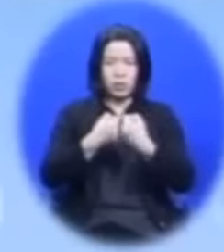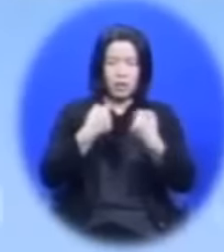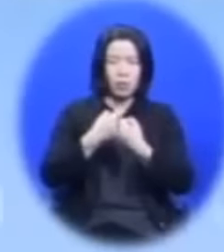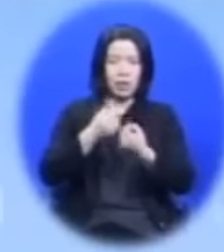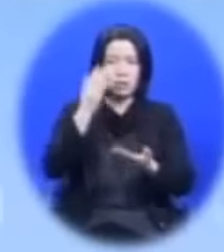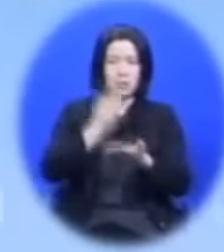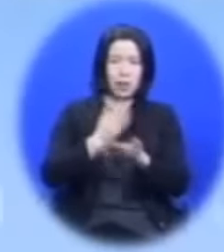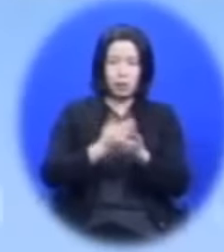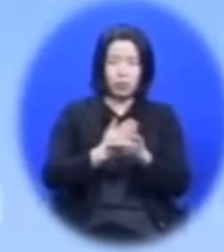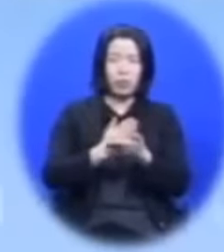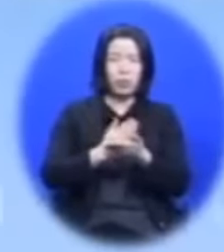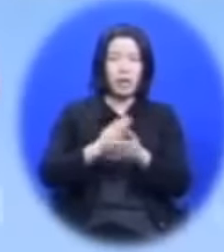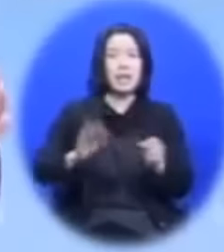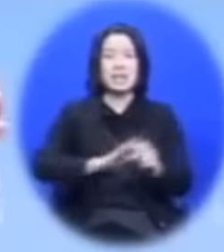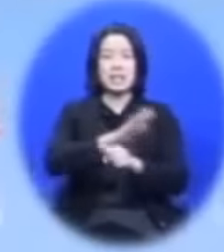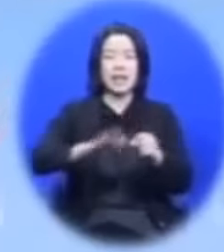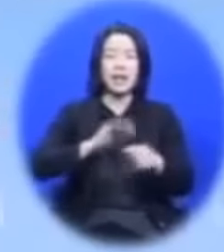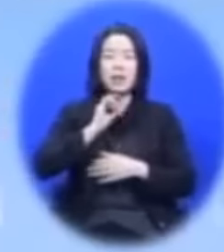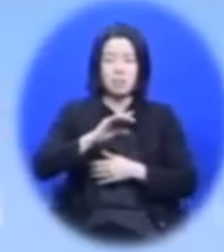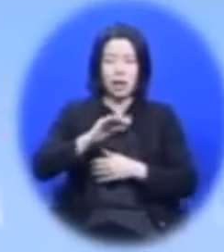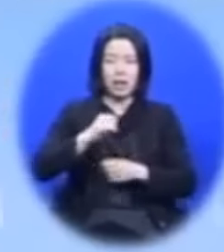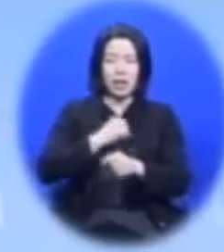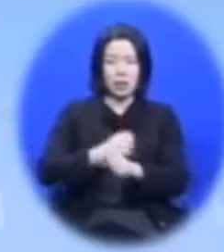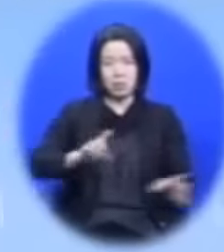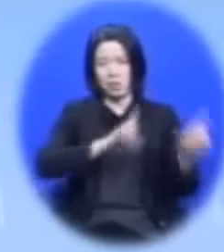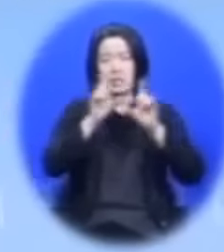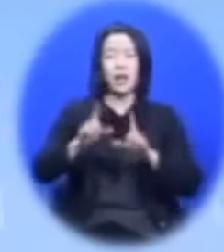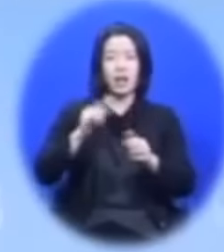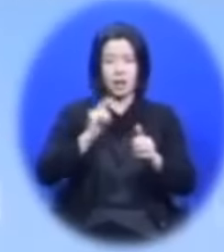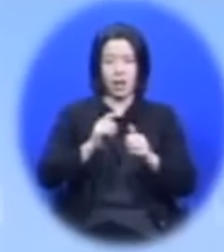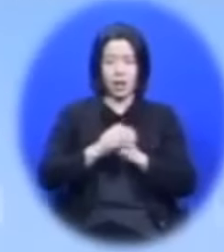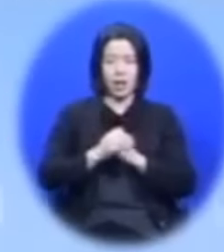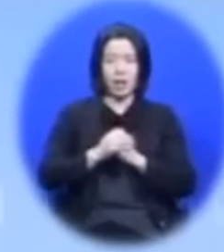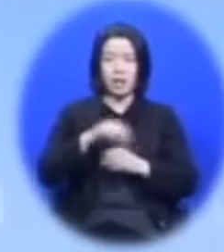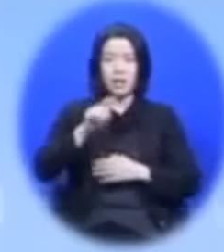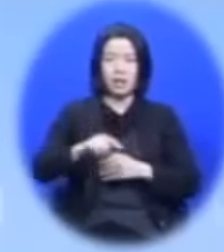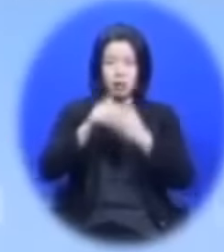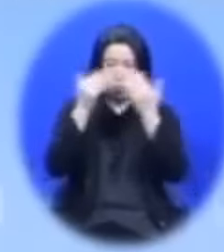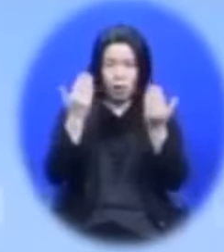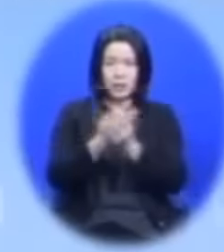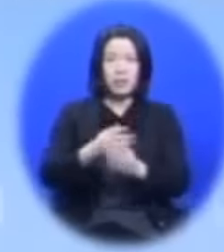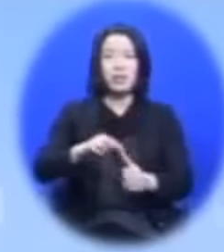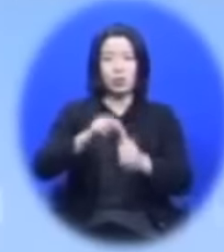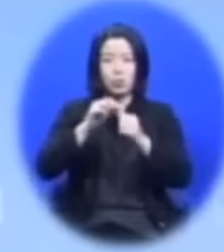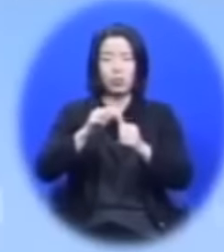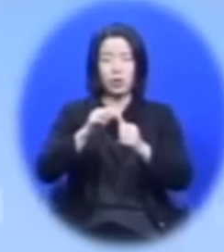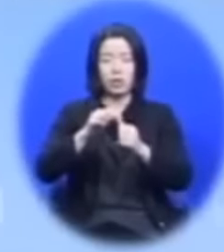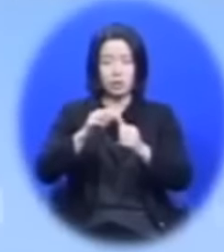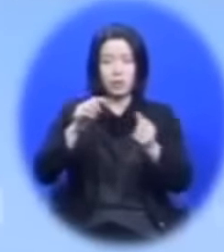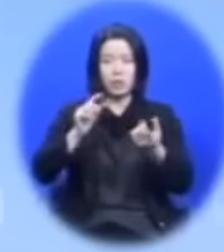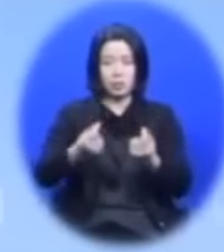말고 사랑만 하며 살라는 거예요. 이건 완전한 구원이에요.